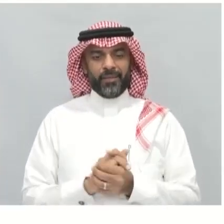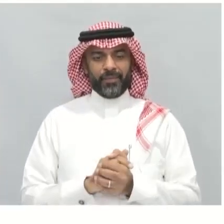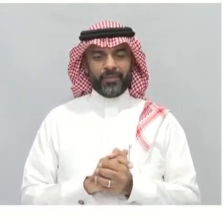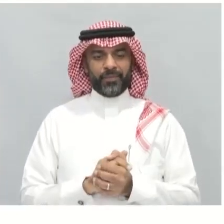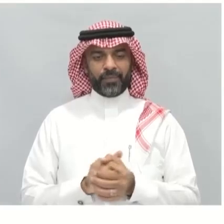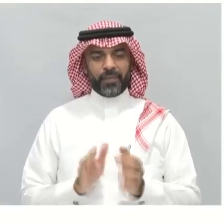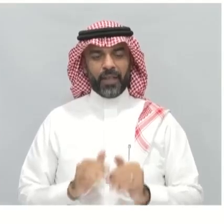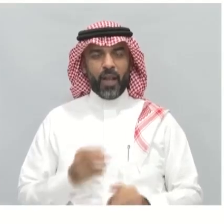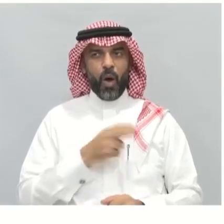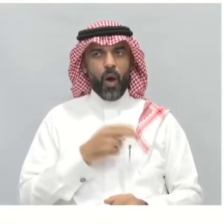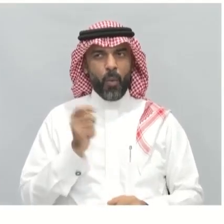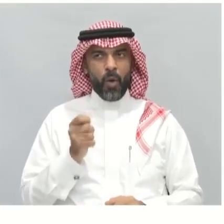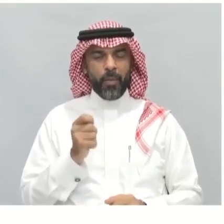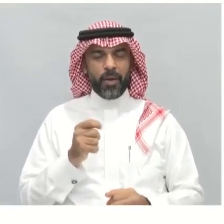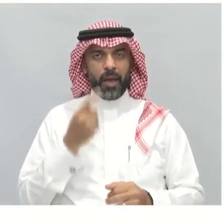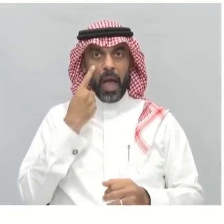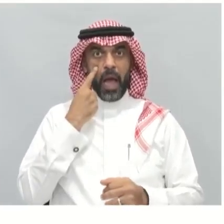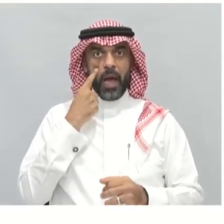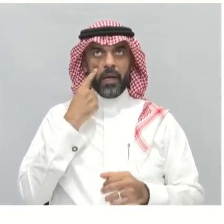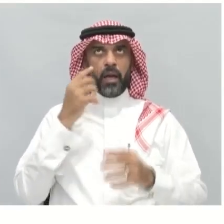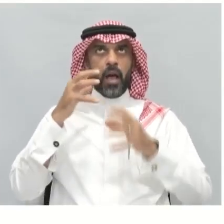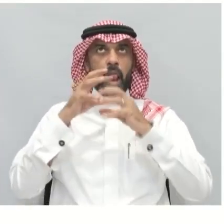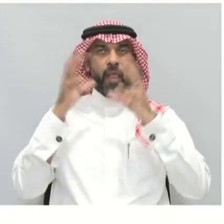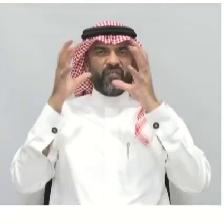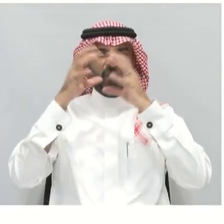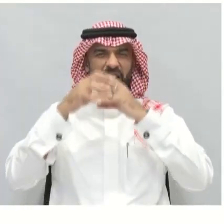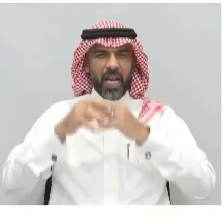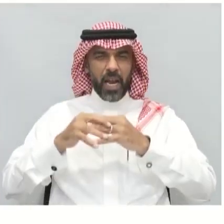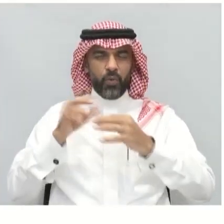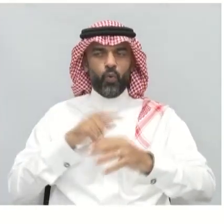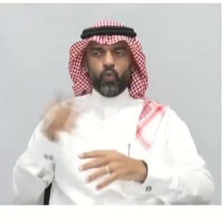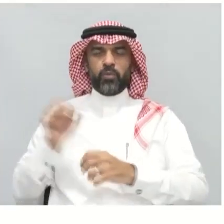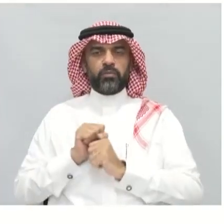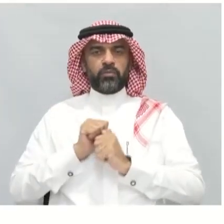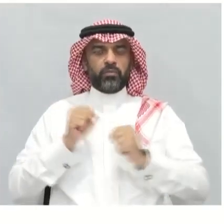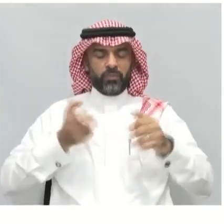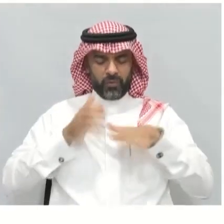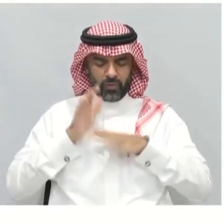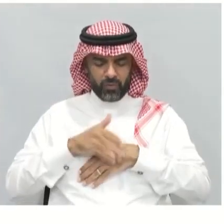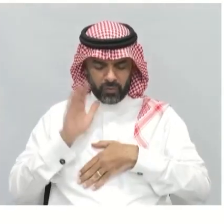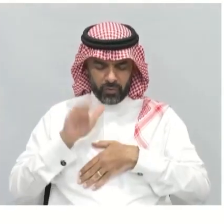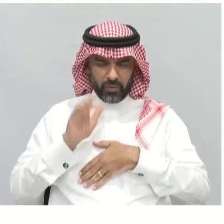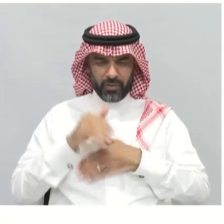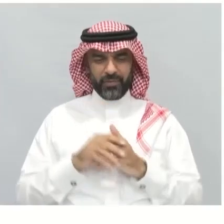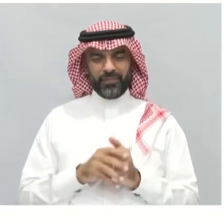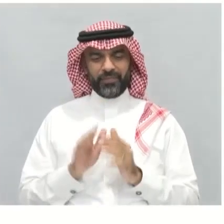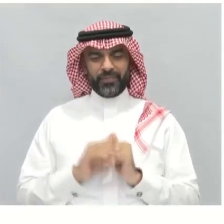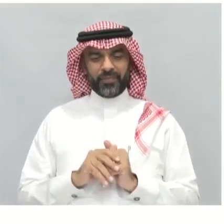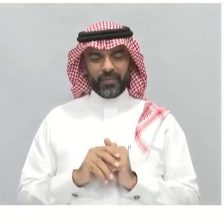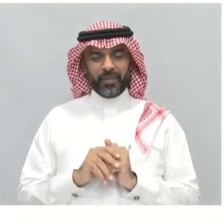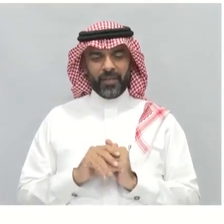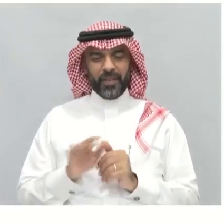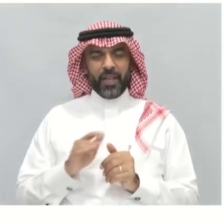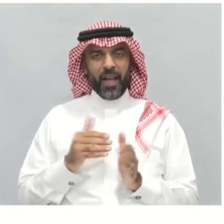ليله اي بالقيام والصلاه وفي الفعل اشترى نستطيع ان نقول اشترى